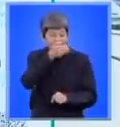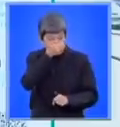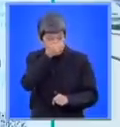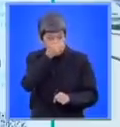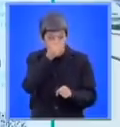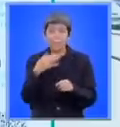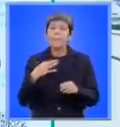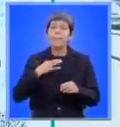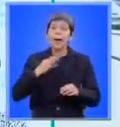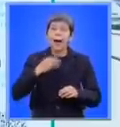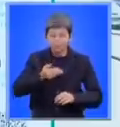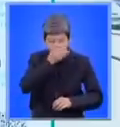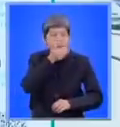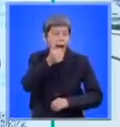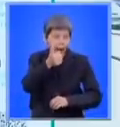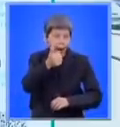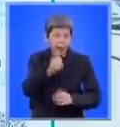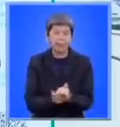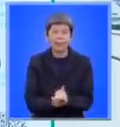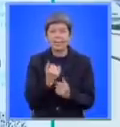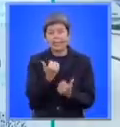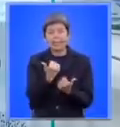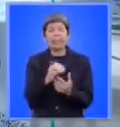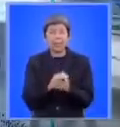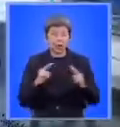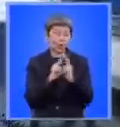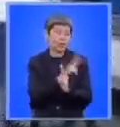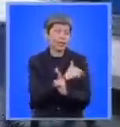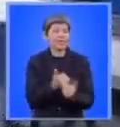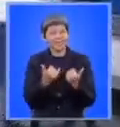ยที่เป็นแบบผ้ามาใช้ทดแทนไปก่อนนะคะช่วงนี้ก็คือความเคลื่อนไหวที่กระทรวงสาธารณสุขค่ะ ครับ